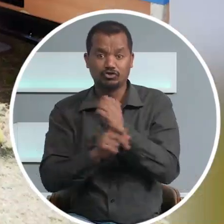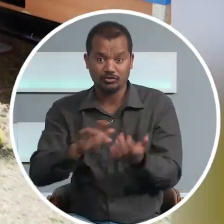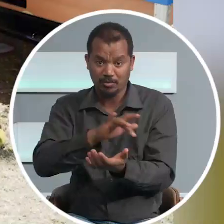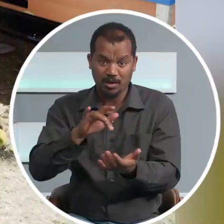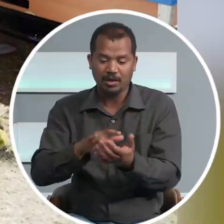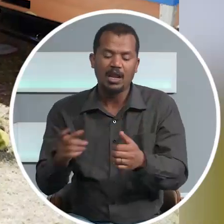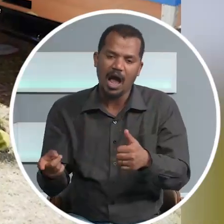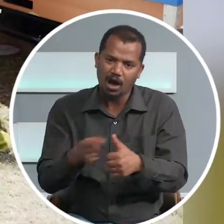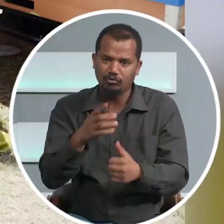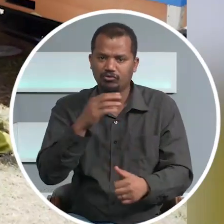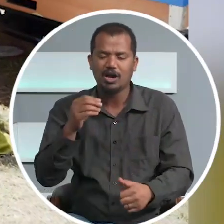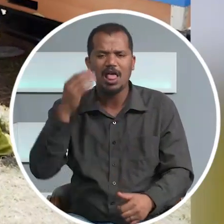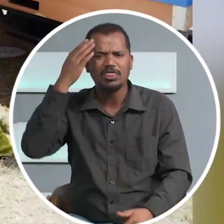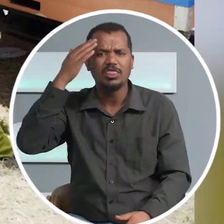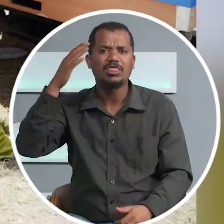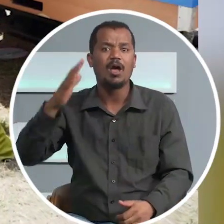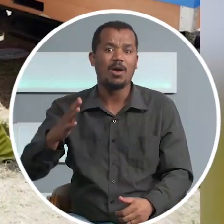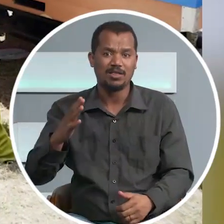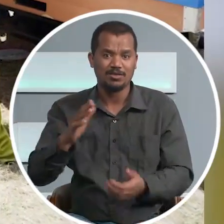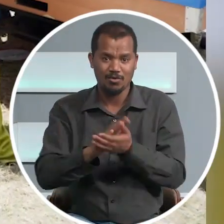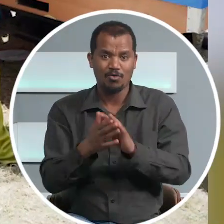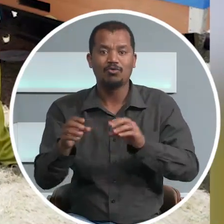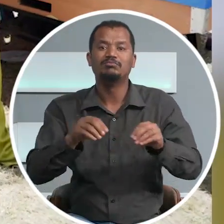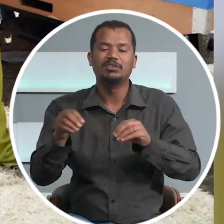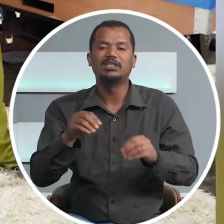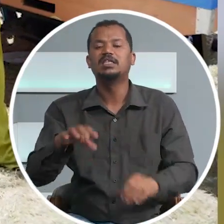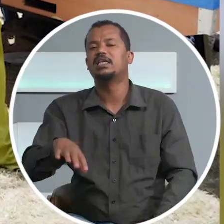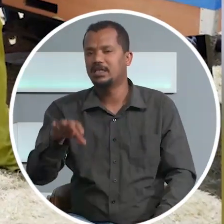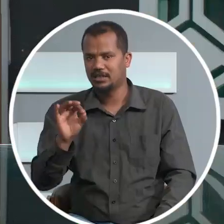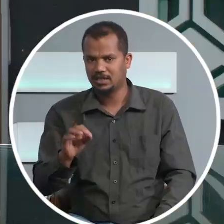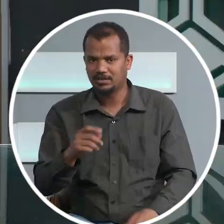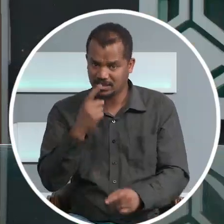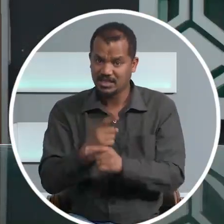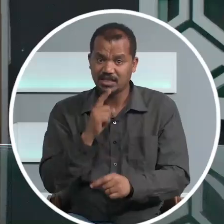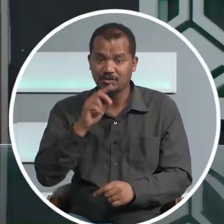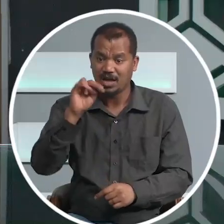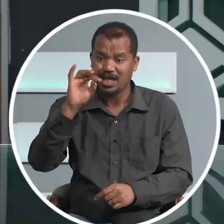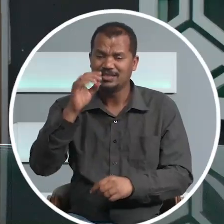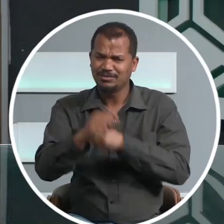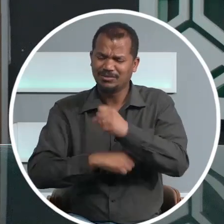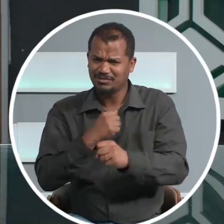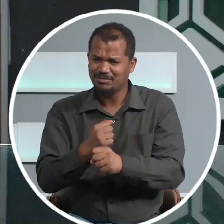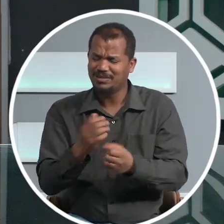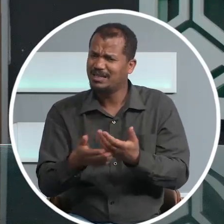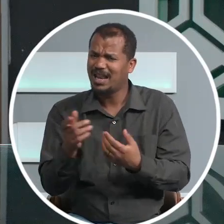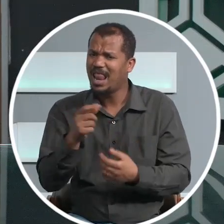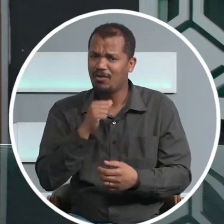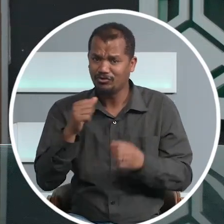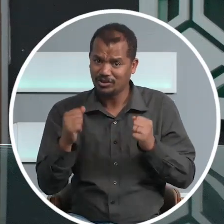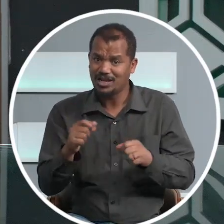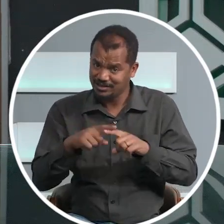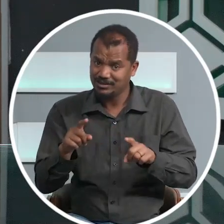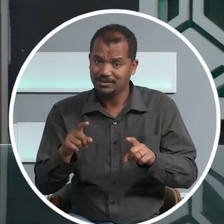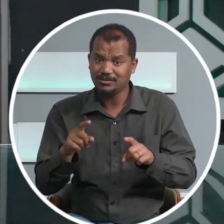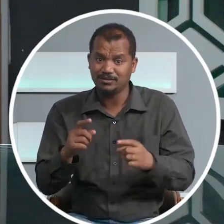ድርጅቶች መካከል አንዱና አንጋፋ ሆኖ እየተንቀሳቀሰ ይገኛል። እርግጥ ነው 28 ዓመት ቀላል ጊዜ ላይሆን ይችላል፣